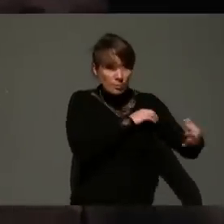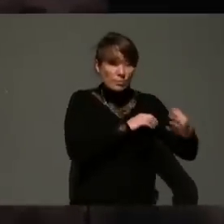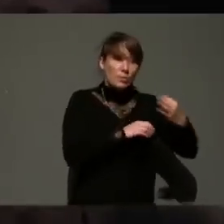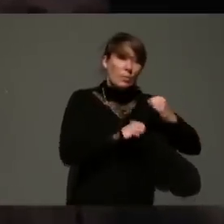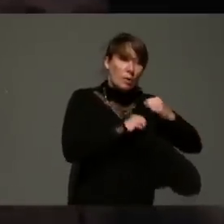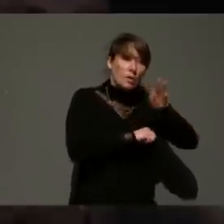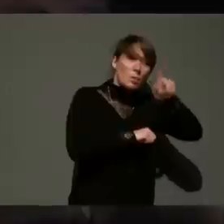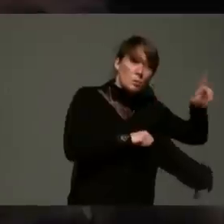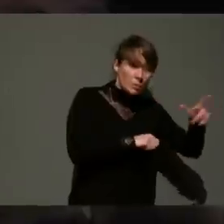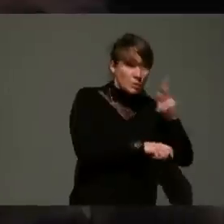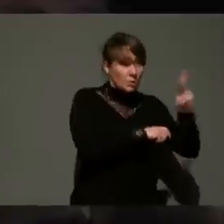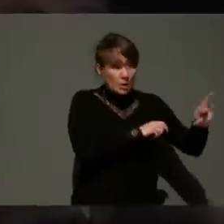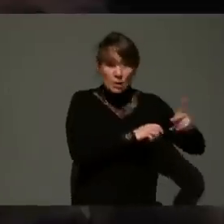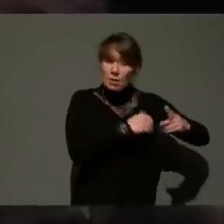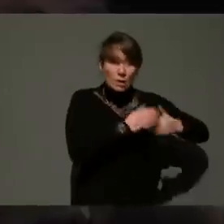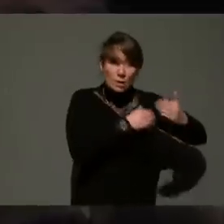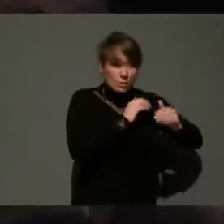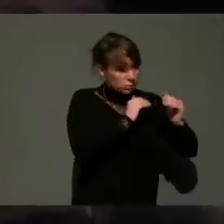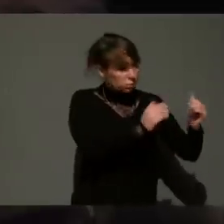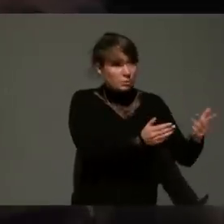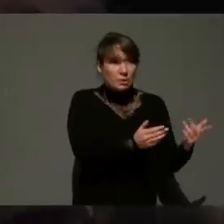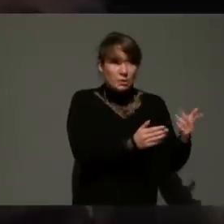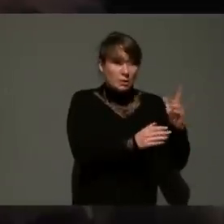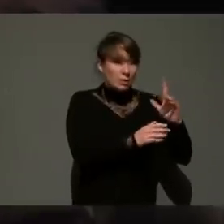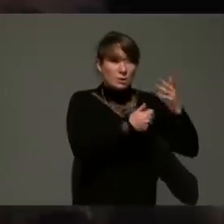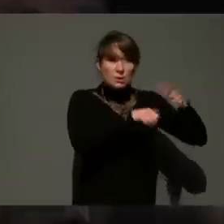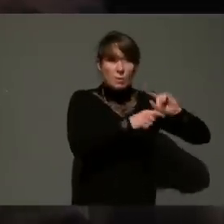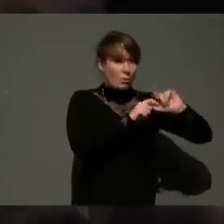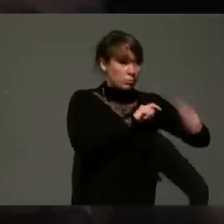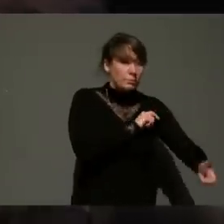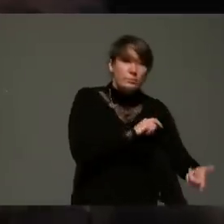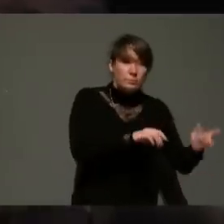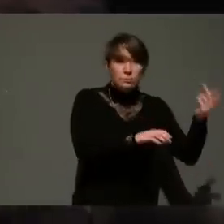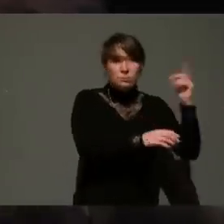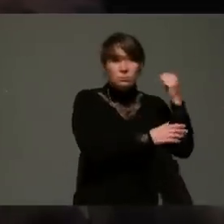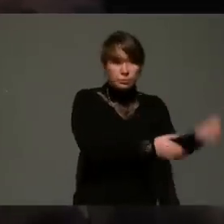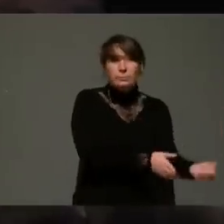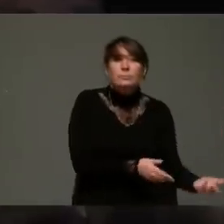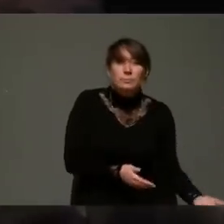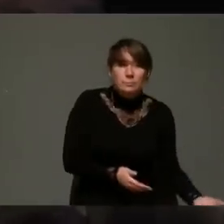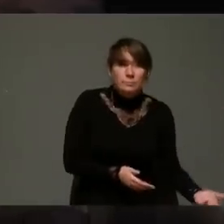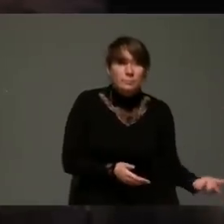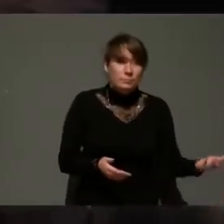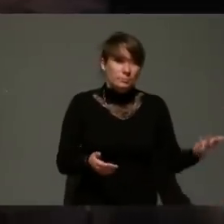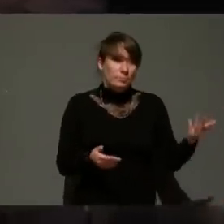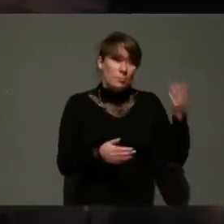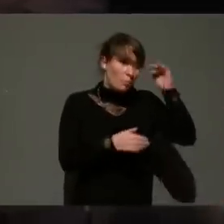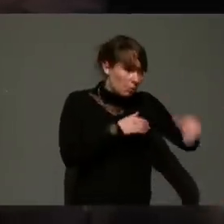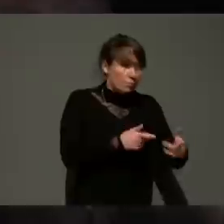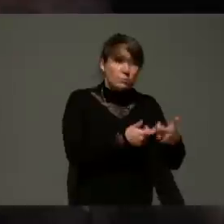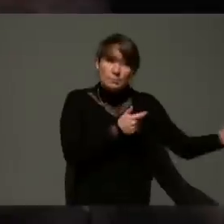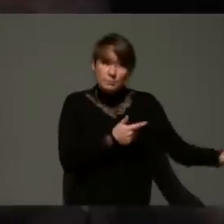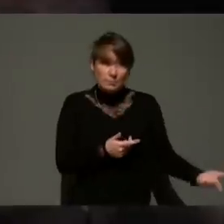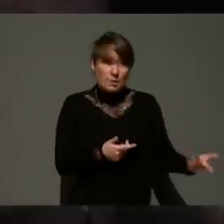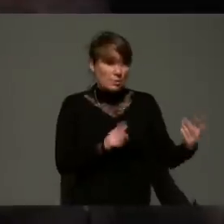au bout de 6 mois, ils sont en burn-out complet, quoi. Donc là, ce sont des choses aussi, c'est pas fréquent, mais ce sont des choses que l'on rencontre. Et c'est pas facile